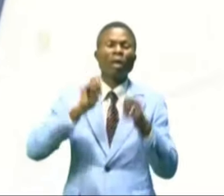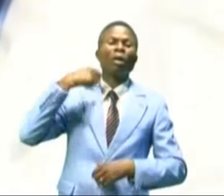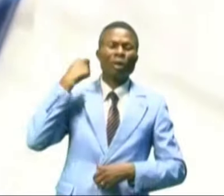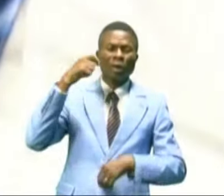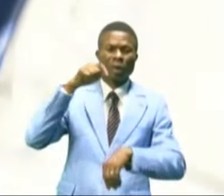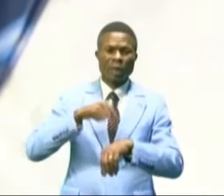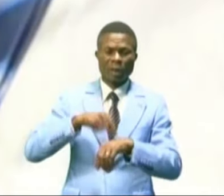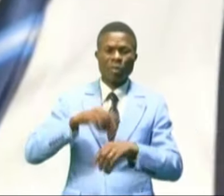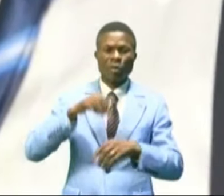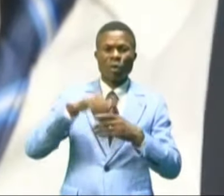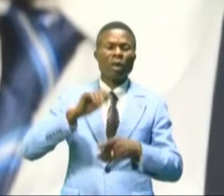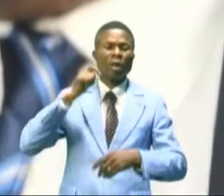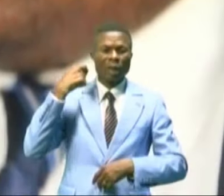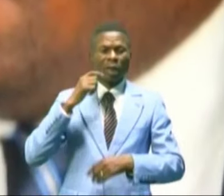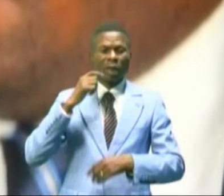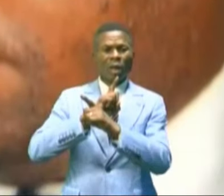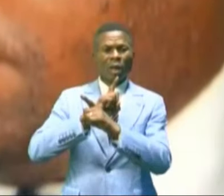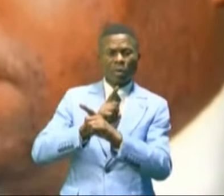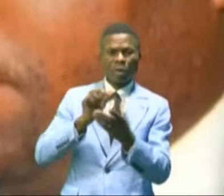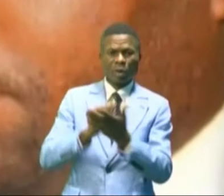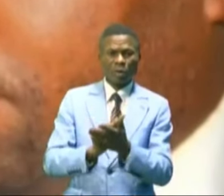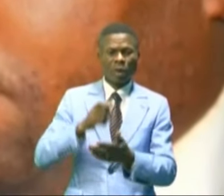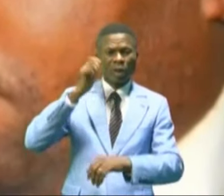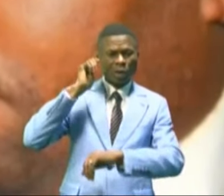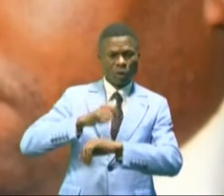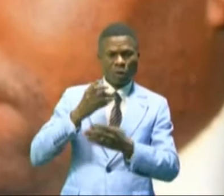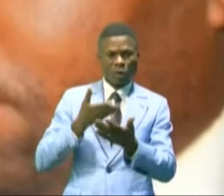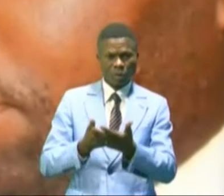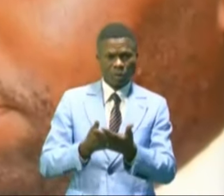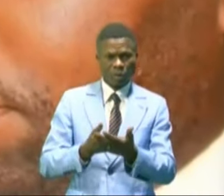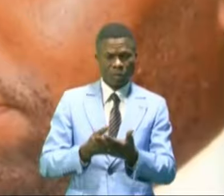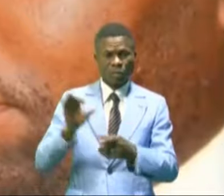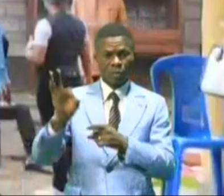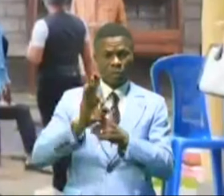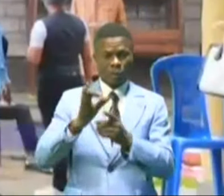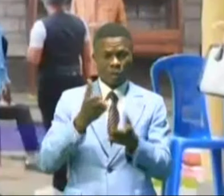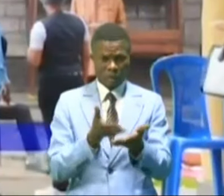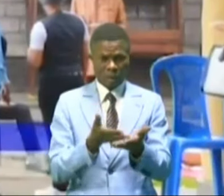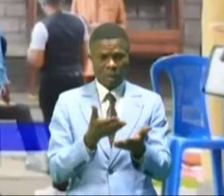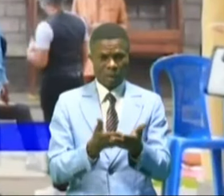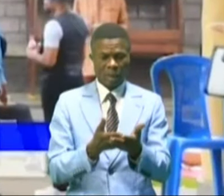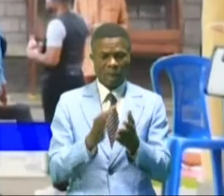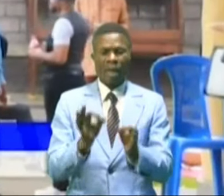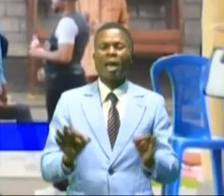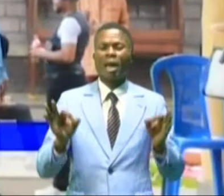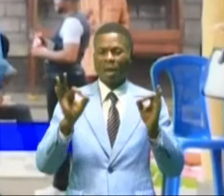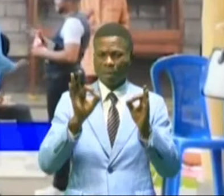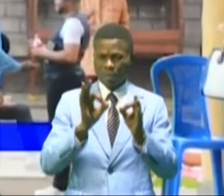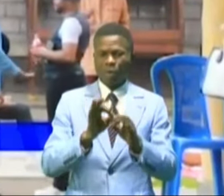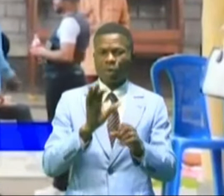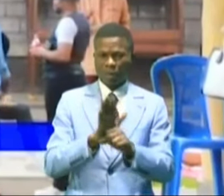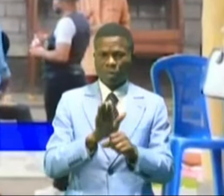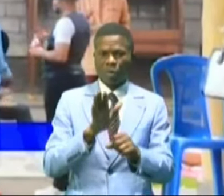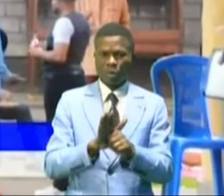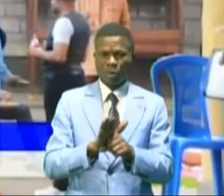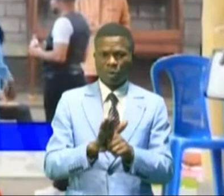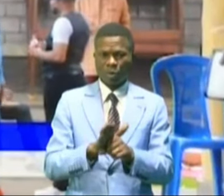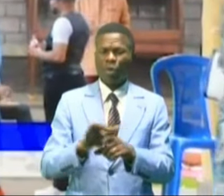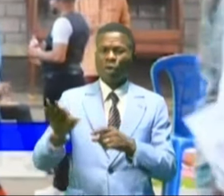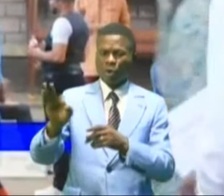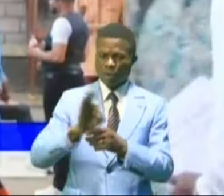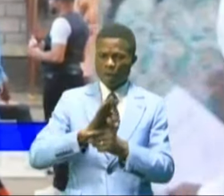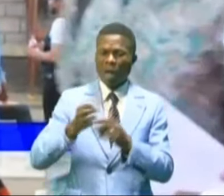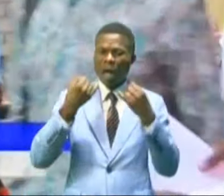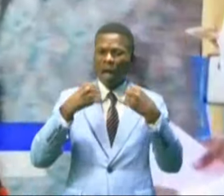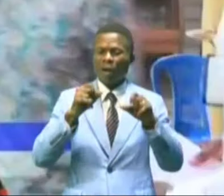de détention préventive arbitraire. Je pense que cet atelier était à la fois une information